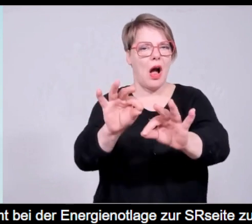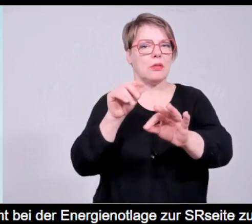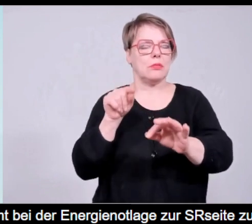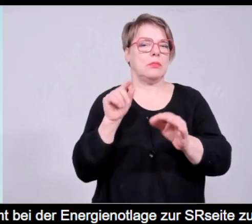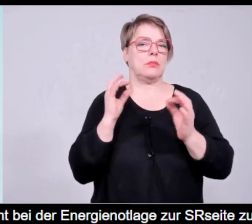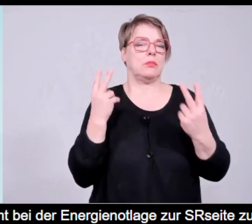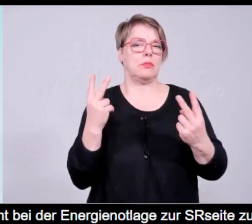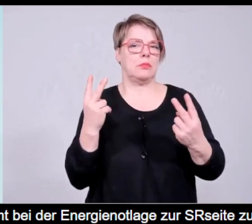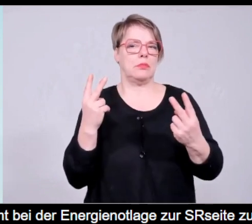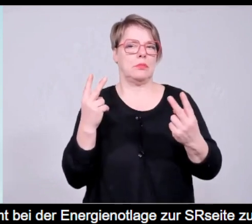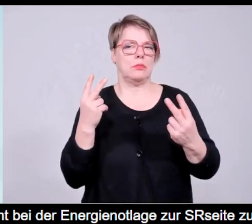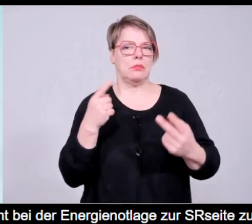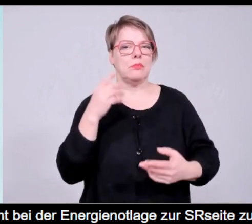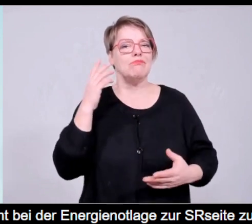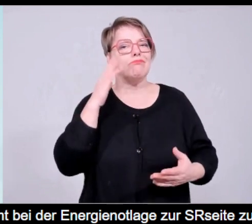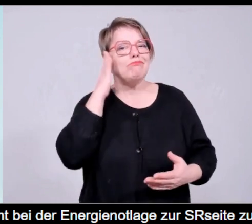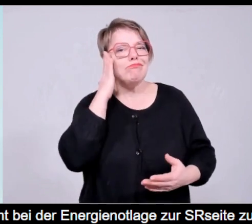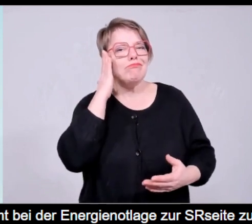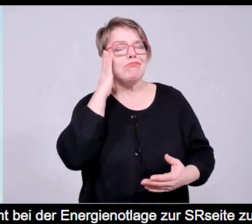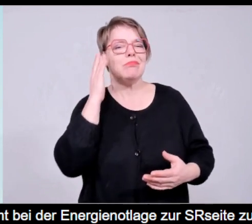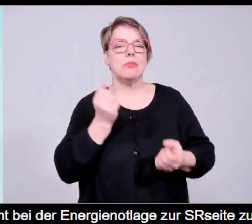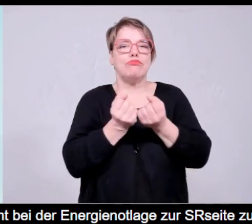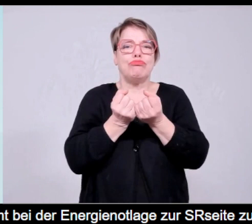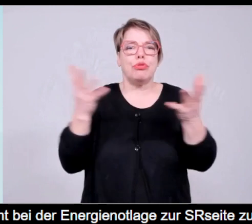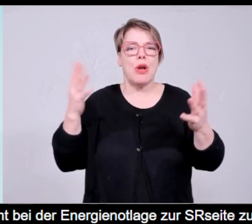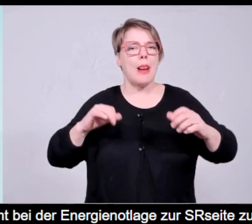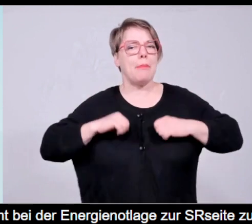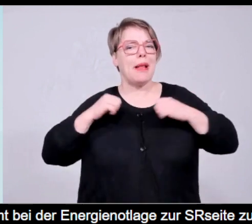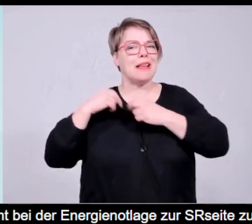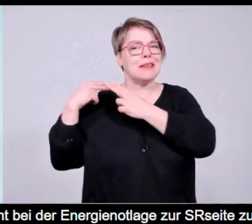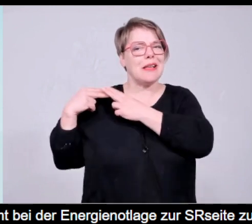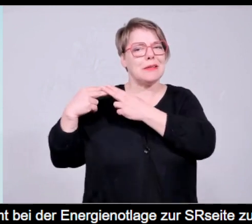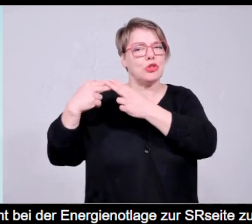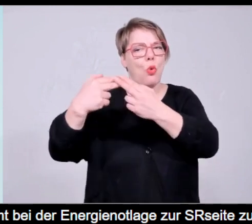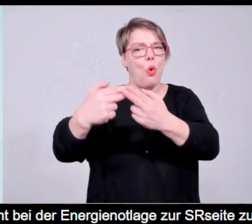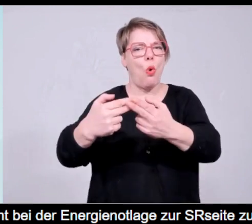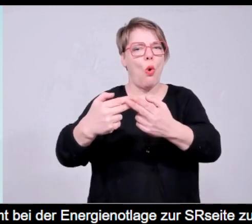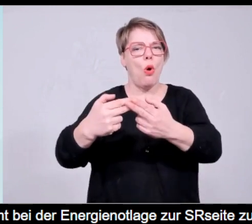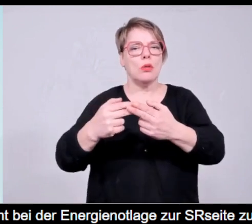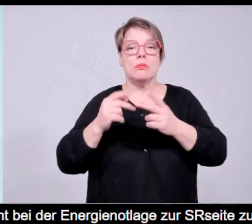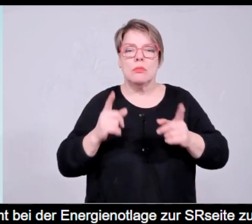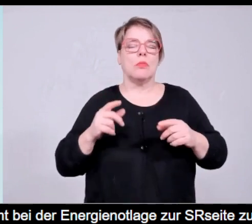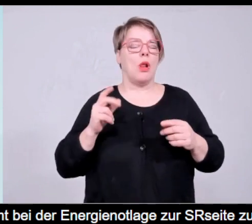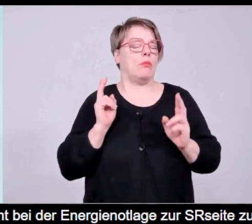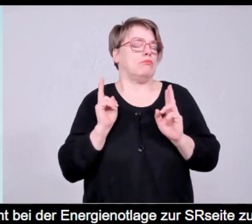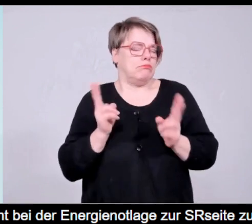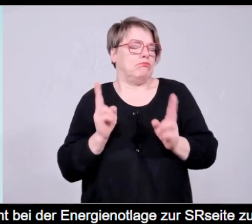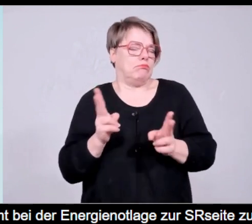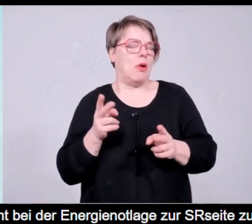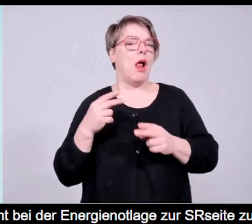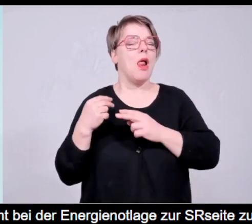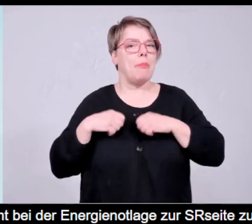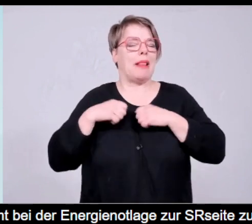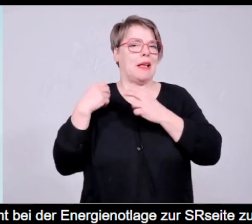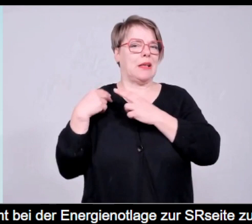Hochzeitszug aus der ehemaligen Grafschaft Wertheim in Unterfranken. Es handelt sich um die Kirwa im Amberg-Sulzbacher Land in